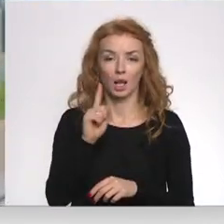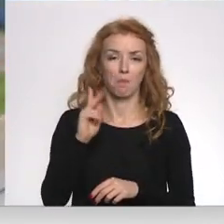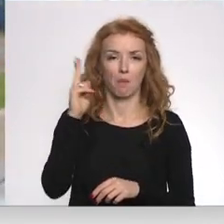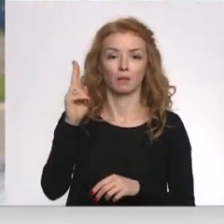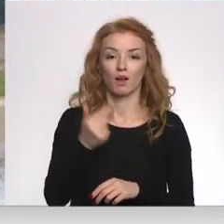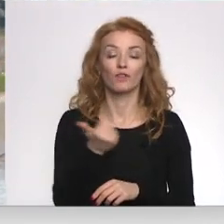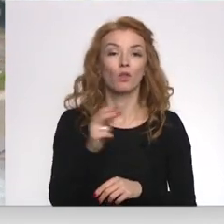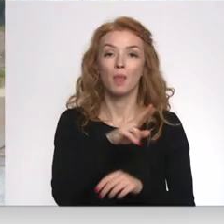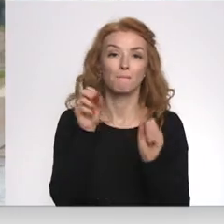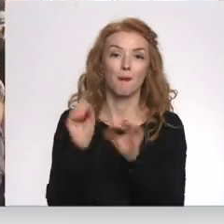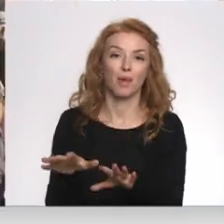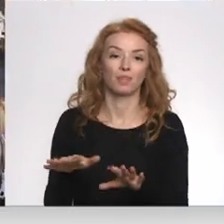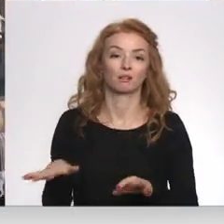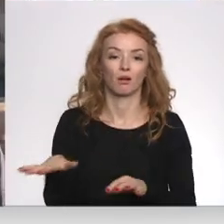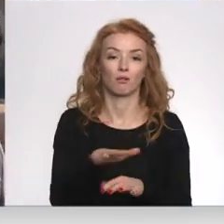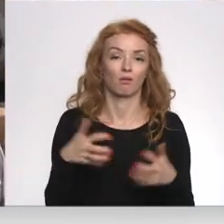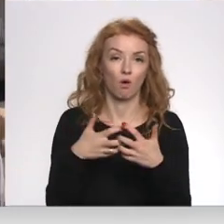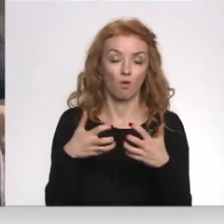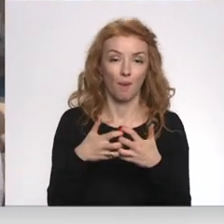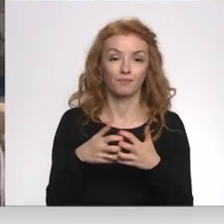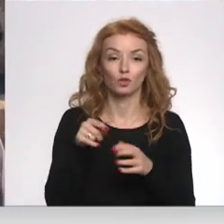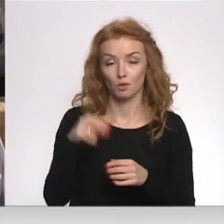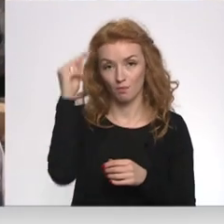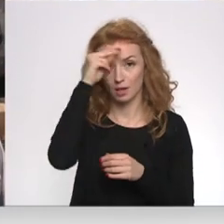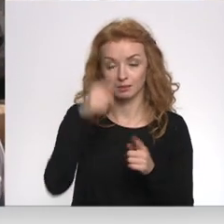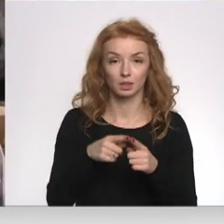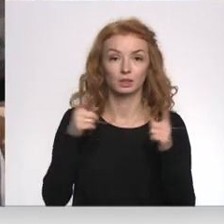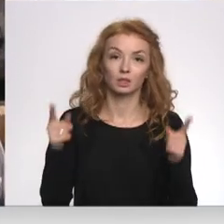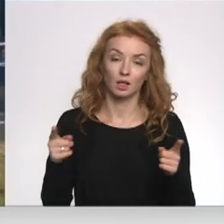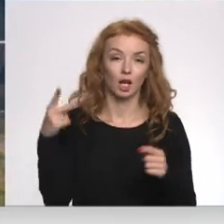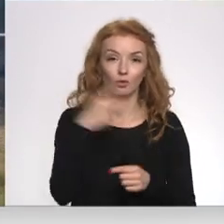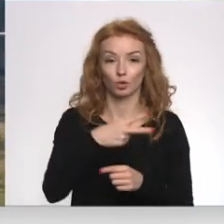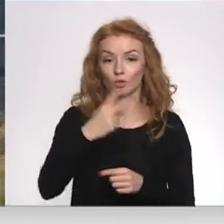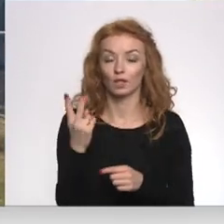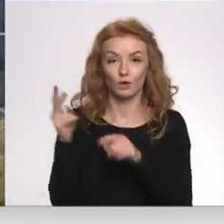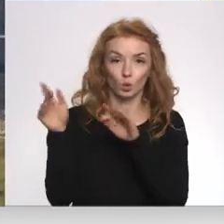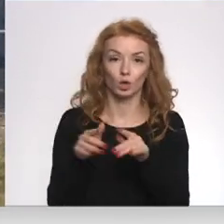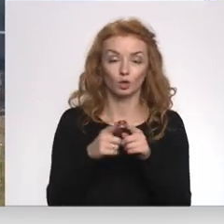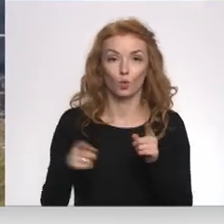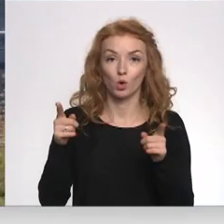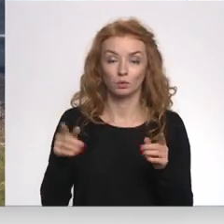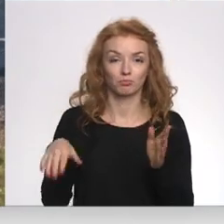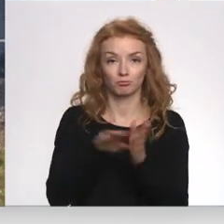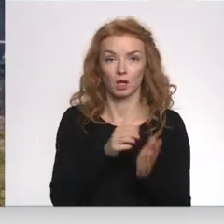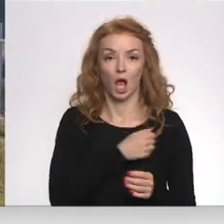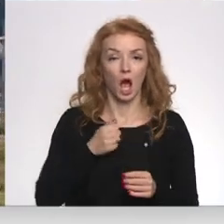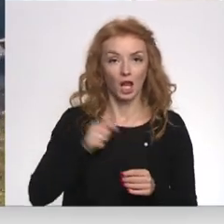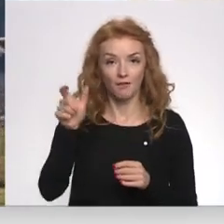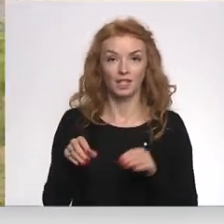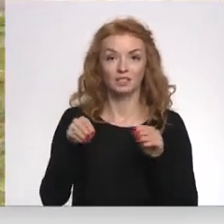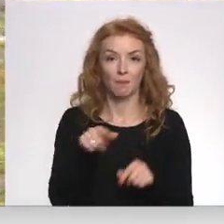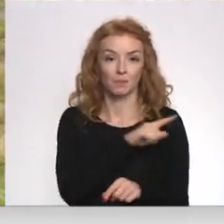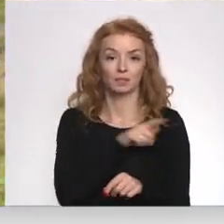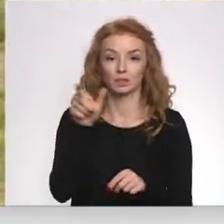viņu nepamatīs kaujas laukā. Militāro mācību cikla Nameis 2022 rudens posmā piedalās karavīri un zemesargi no